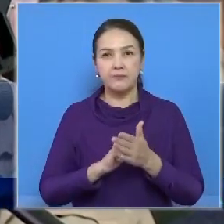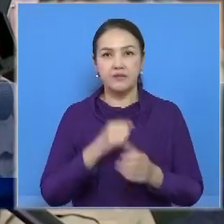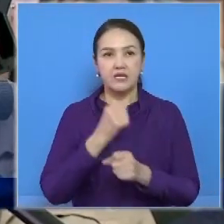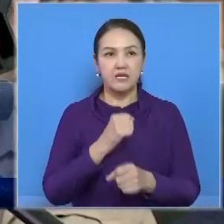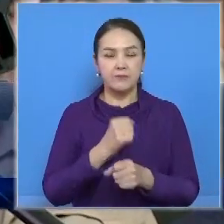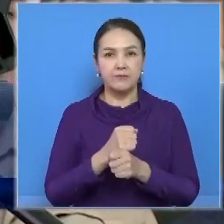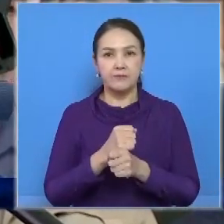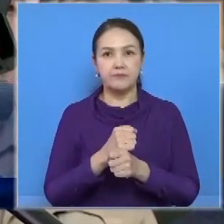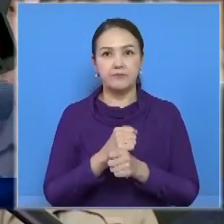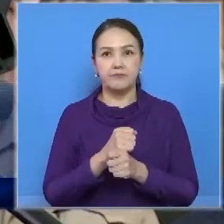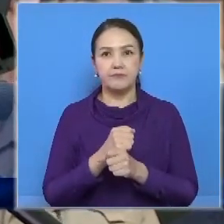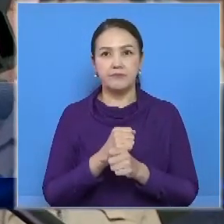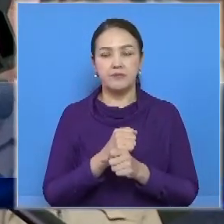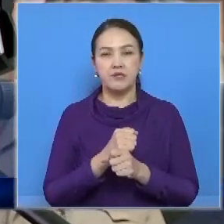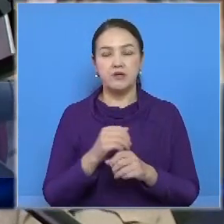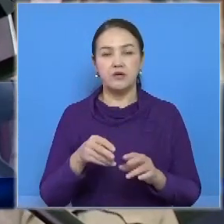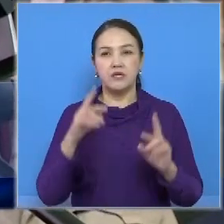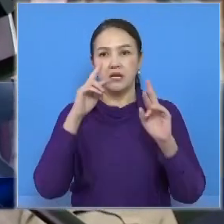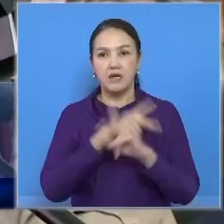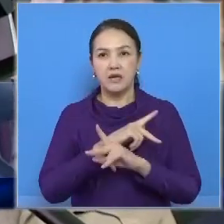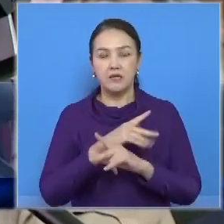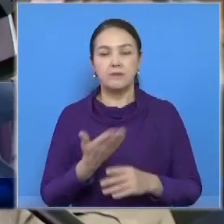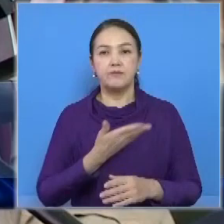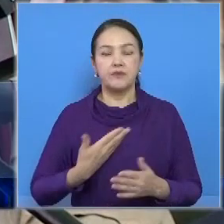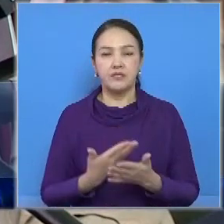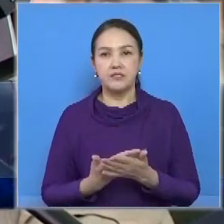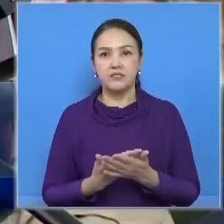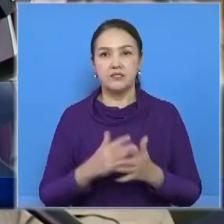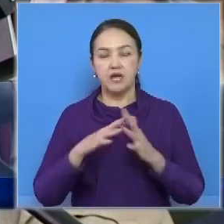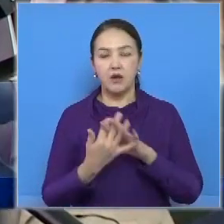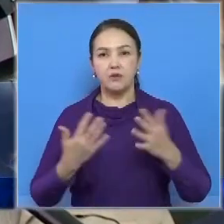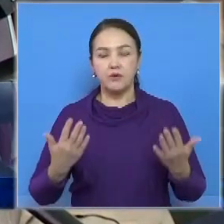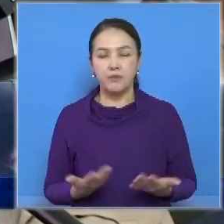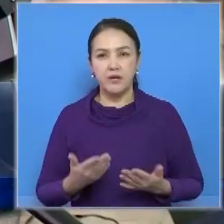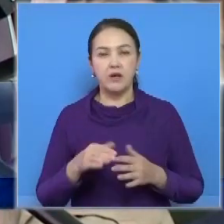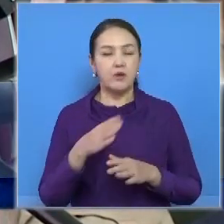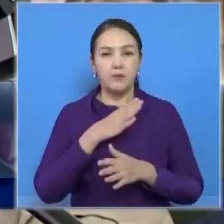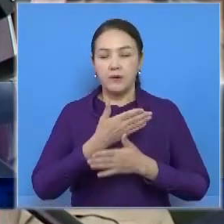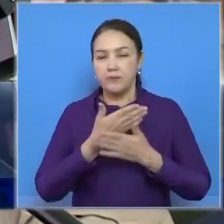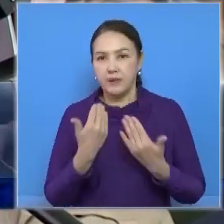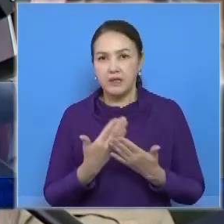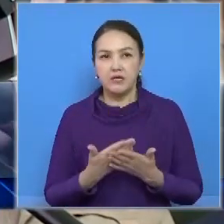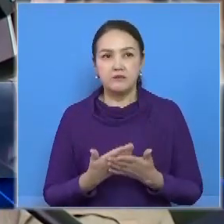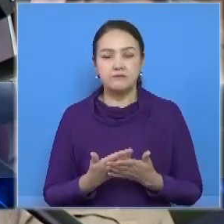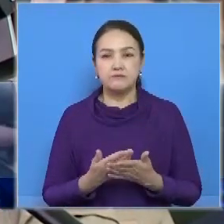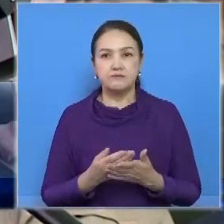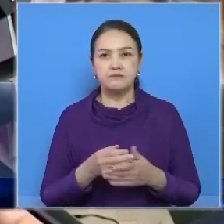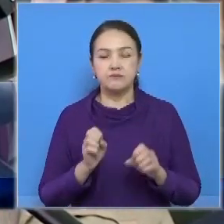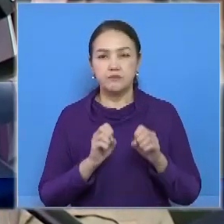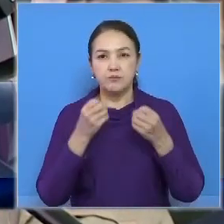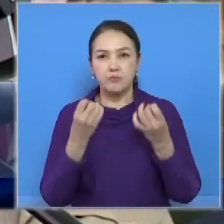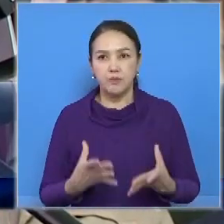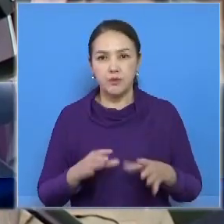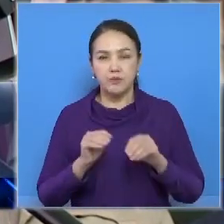жасаған жане ол дұрыс емес. Біз енді ауылда өстік. Ол ана фермада да ондай жағдай неге істемейді? Апарып тек түйсіз алған